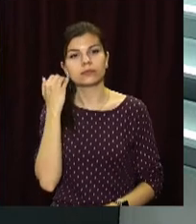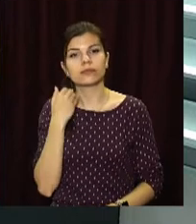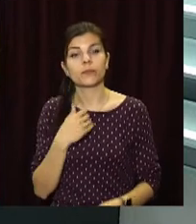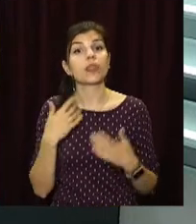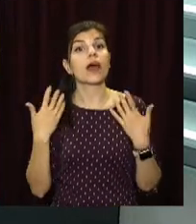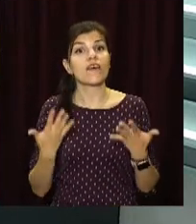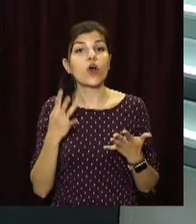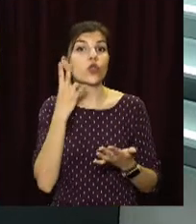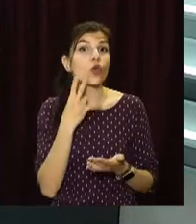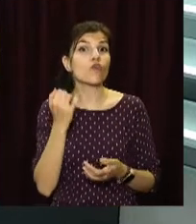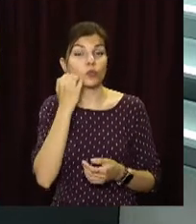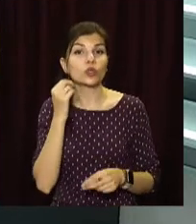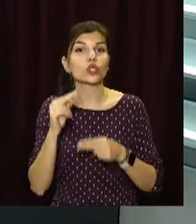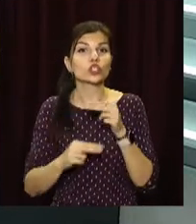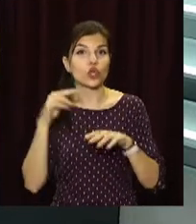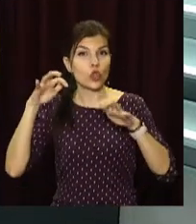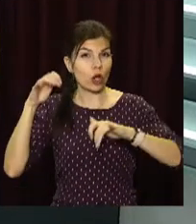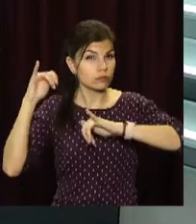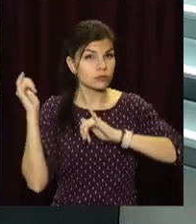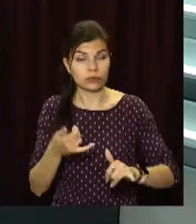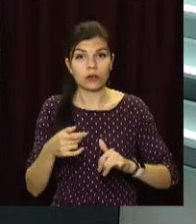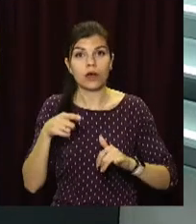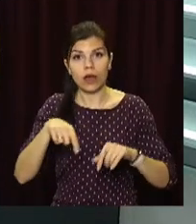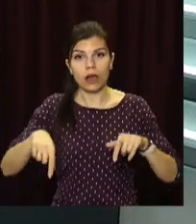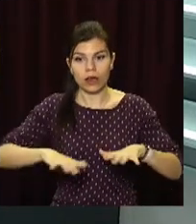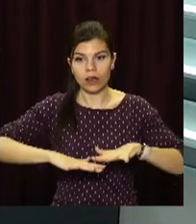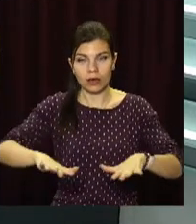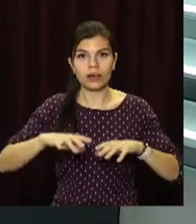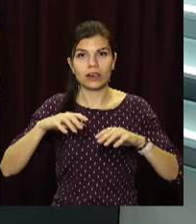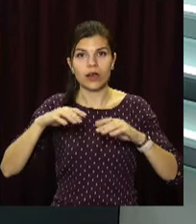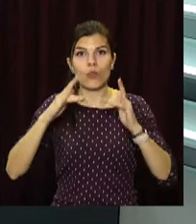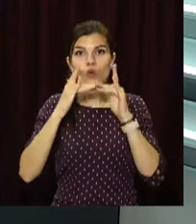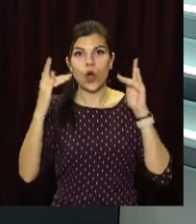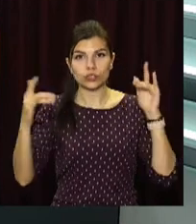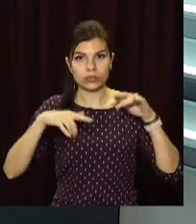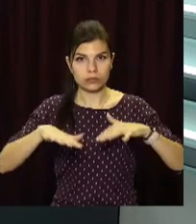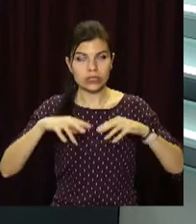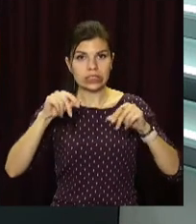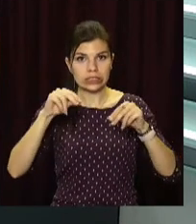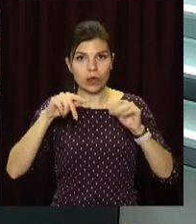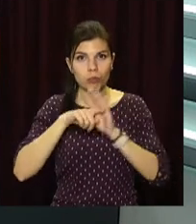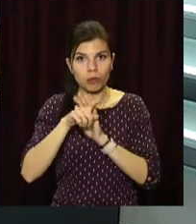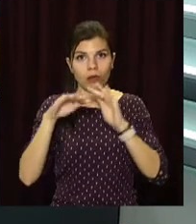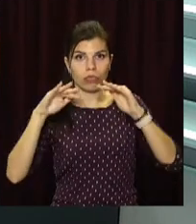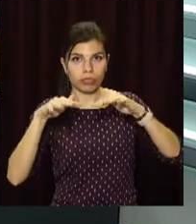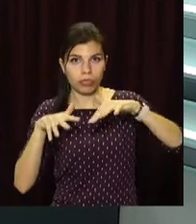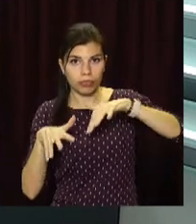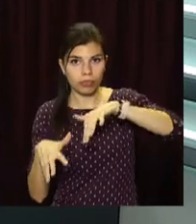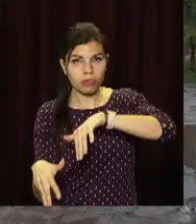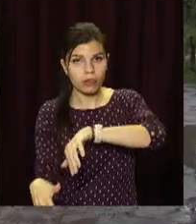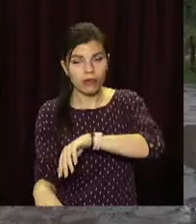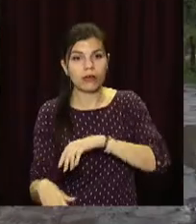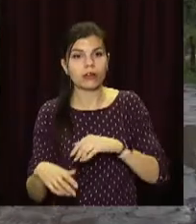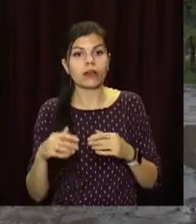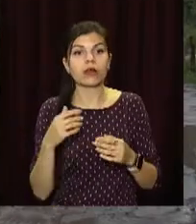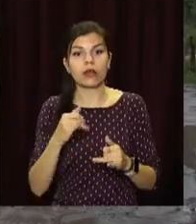А от у Новомосковську через рясні дощі підмило ґрунт на Воронівському мості. Земля почала сповзати вниз зі